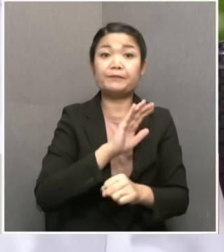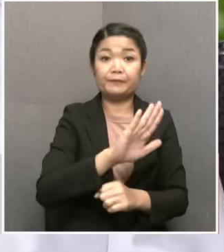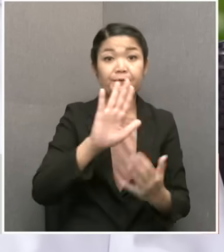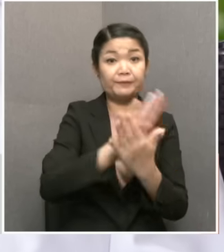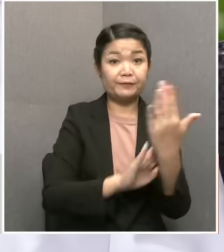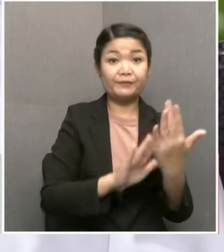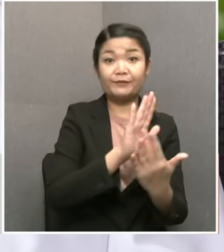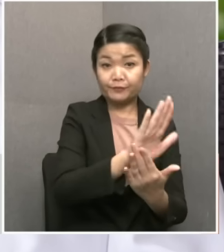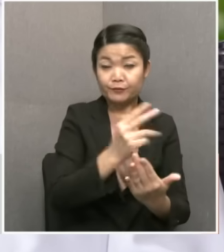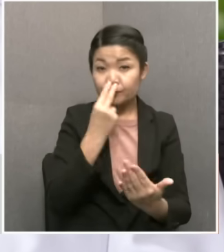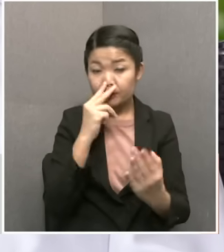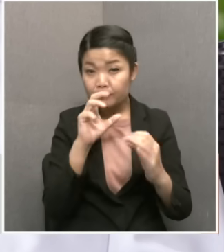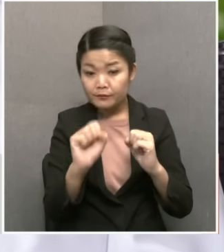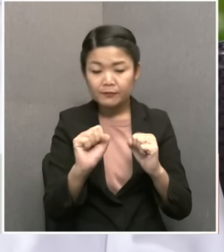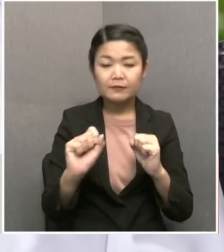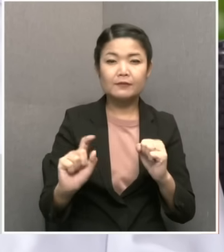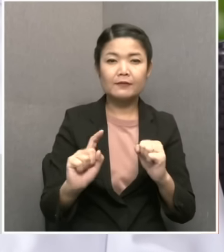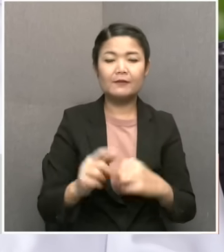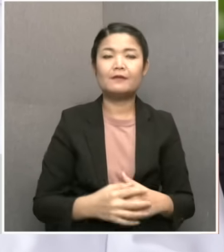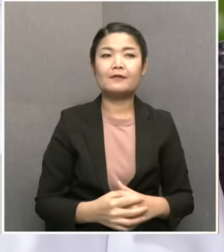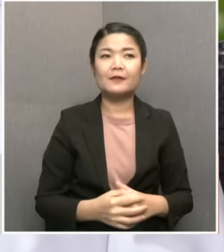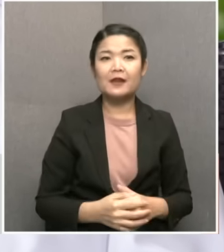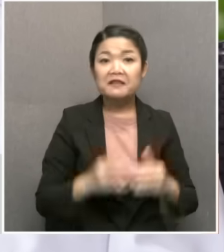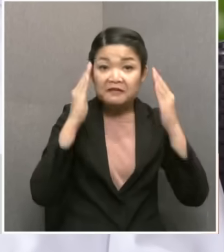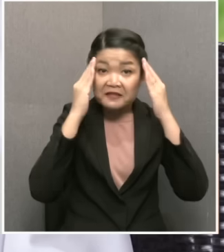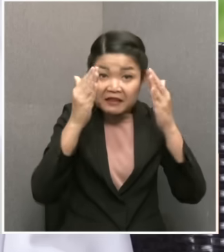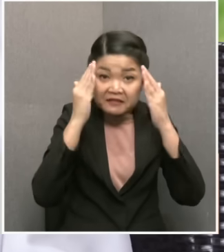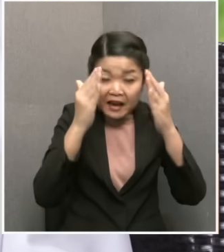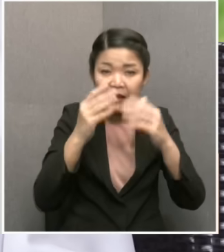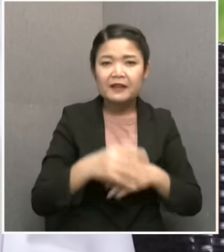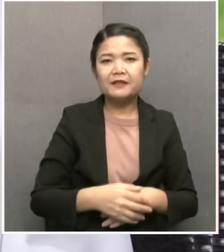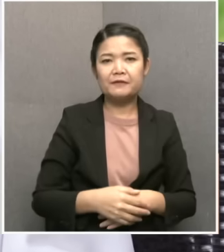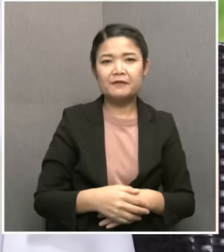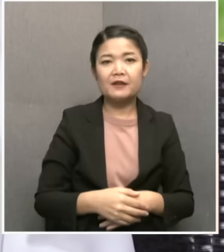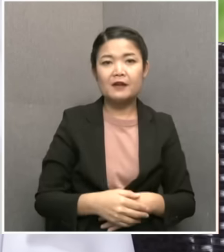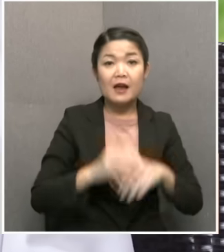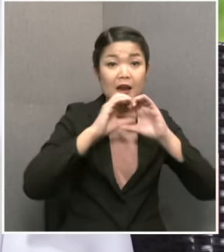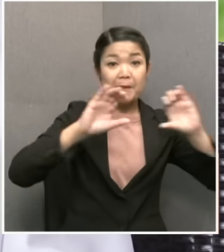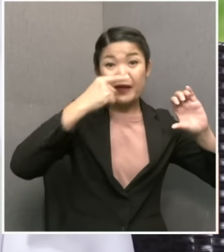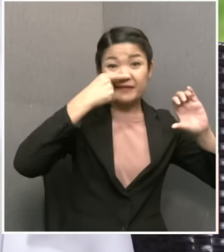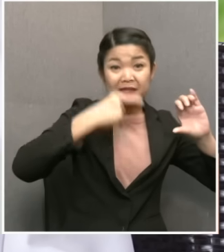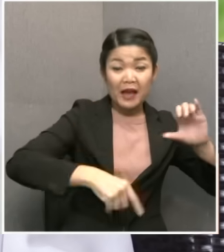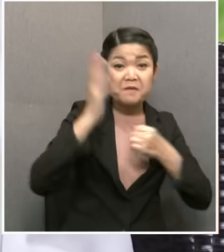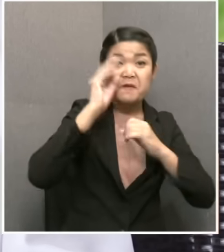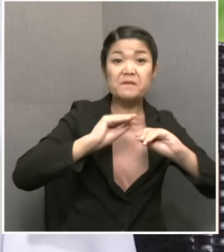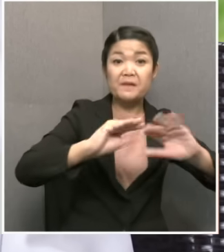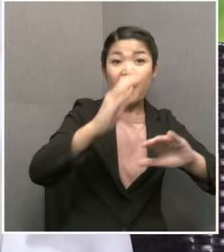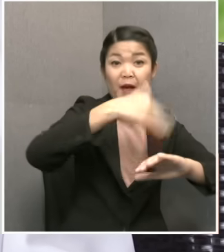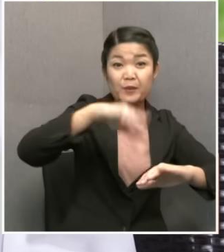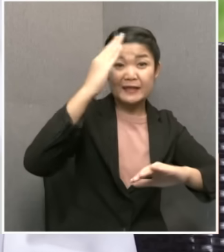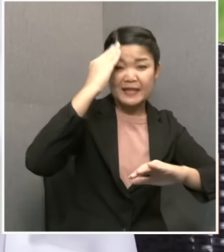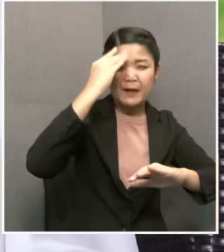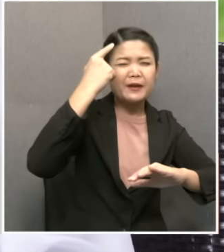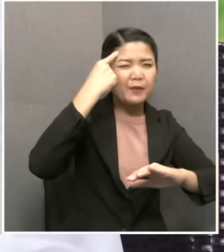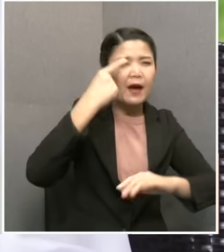ำหนักดูความตั้งใจดูทิศทางที่ประกาศของรัฐบาลปัจจุบันเนี่ย ก็แน่นอนก็ต้องยืนยันว่าประเท